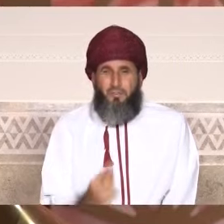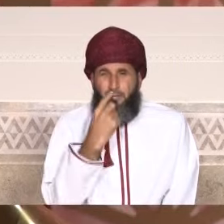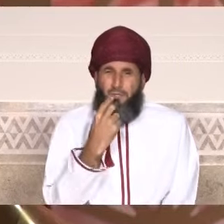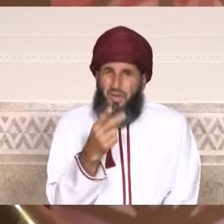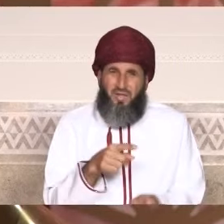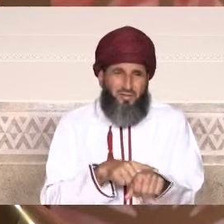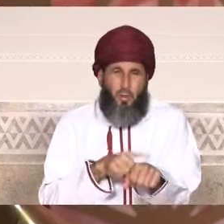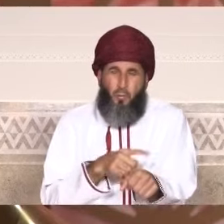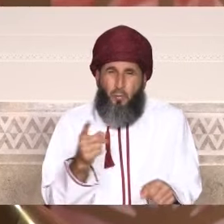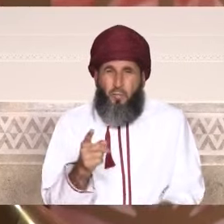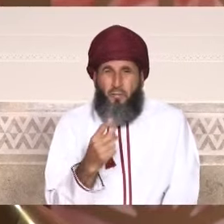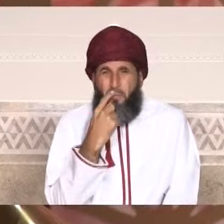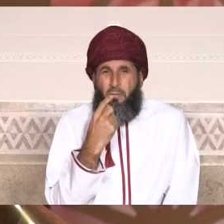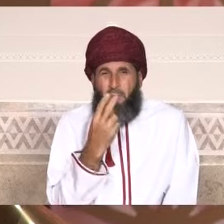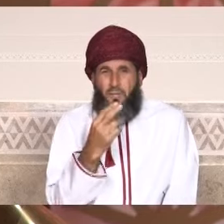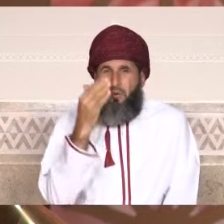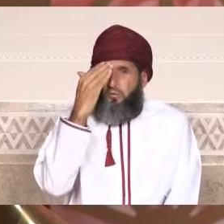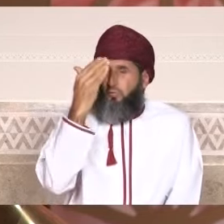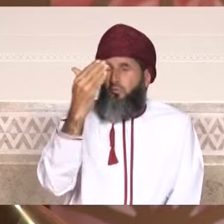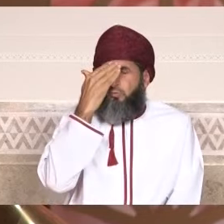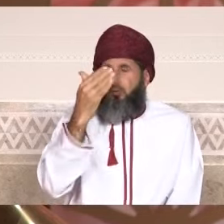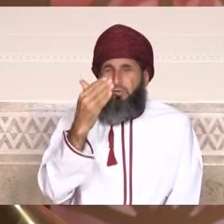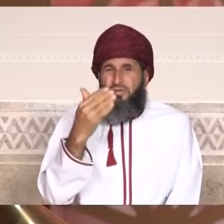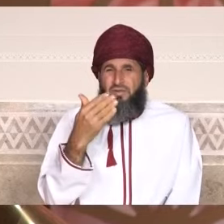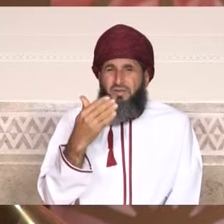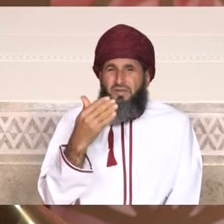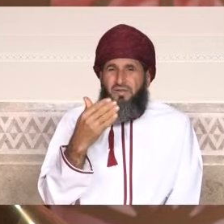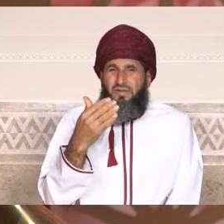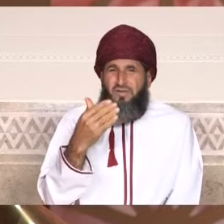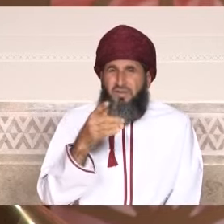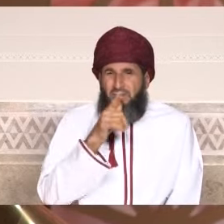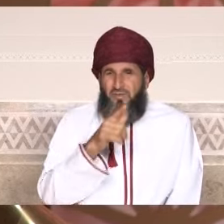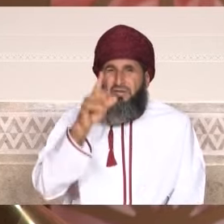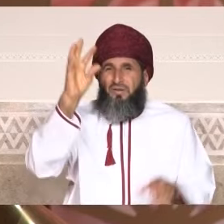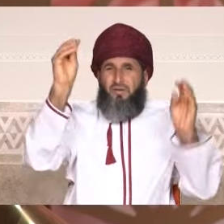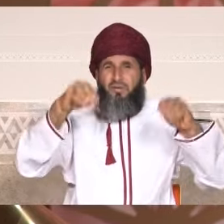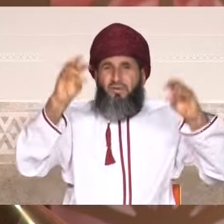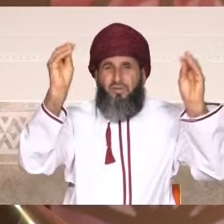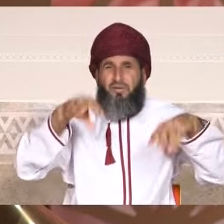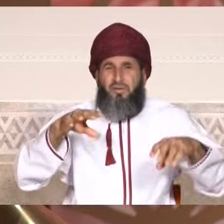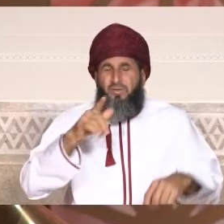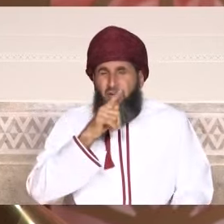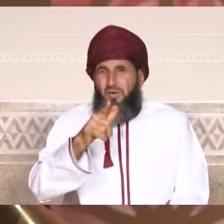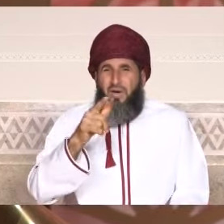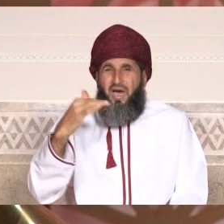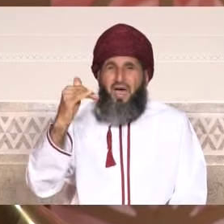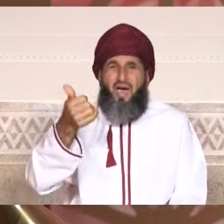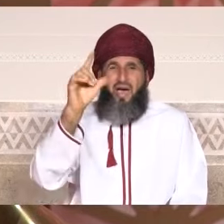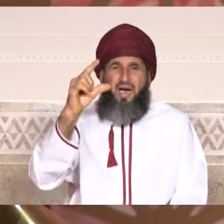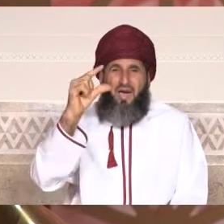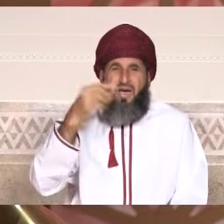طيب. يعني أولا نشكر له ملاحظته. نعم. ونقول بارك الله فيه.